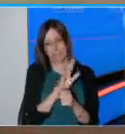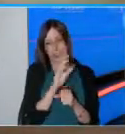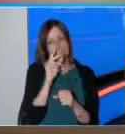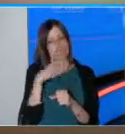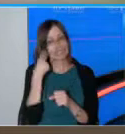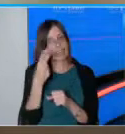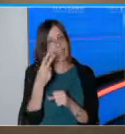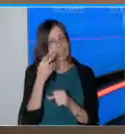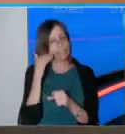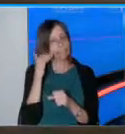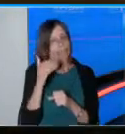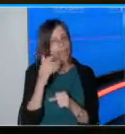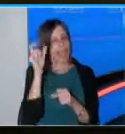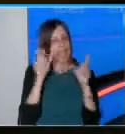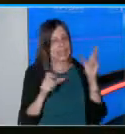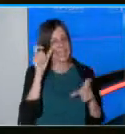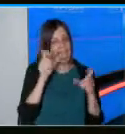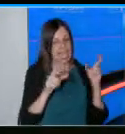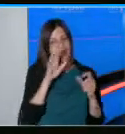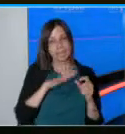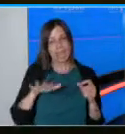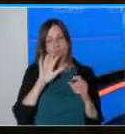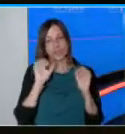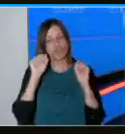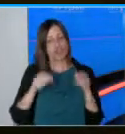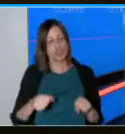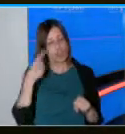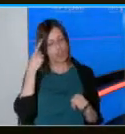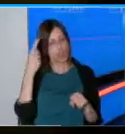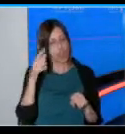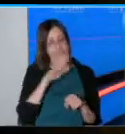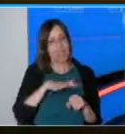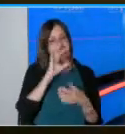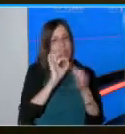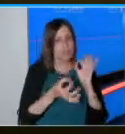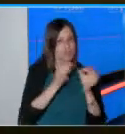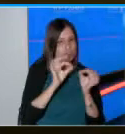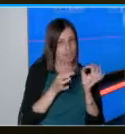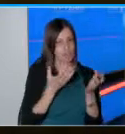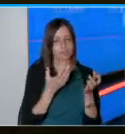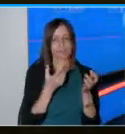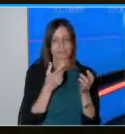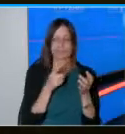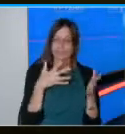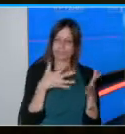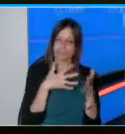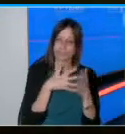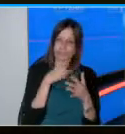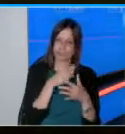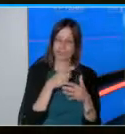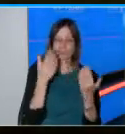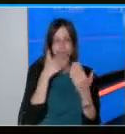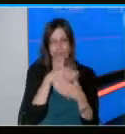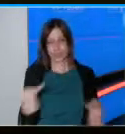יהיה ברמה האזרחית, המערכות השלטוניות מודעות לזה, מערכת המשפט מבקרת את זה,